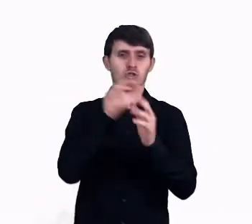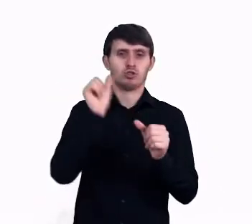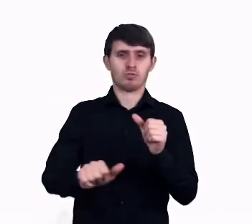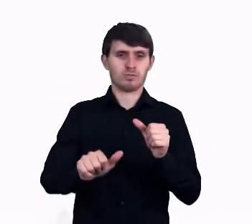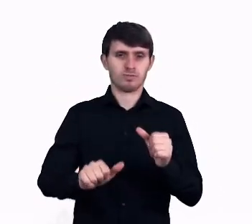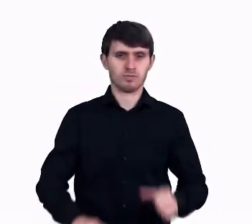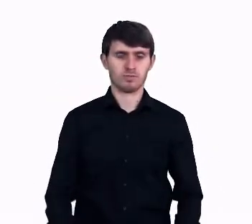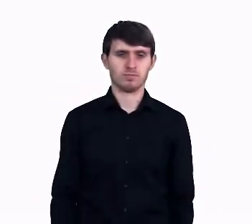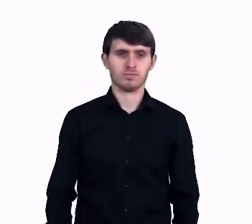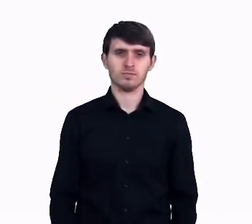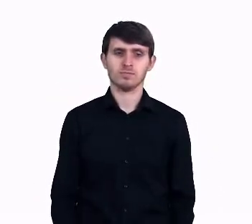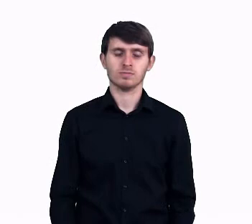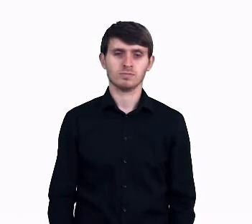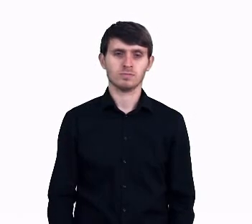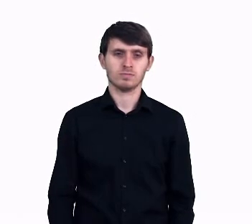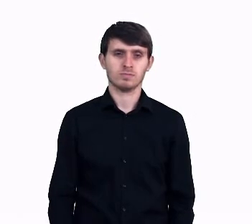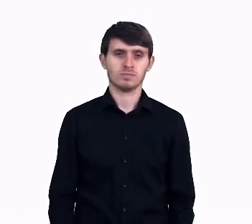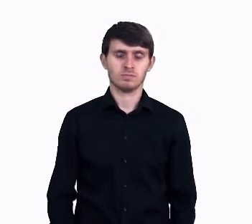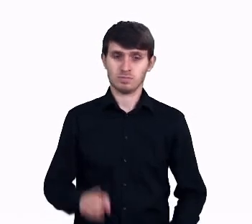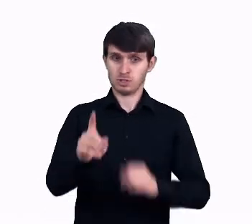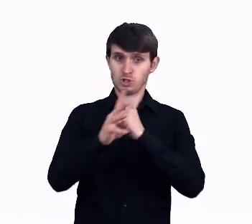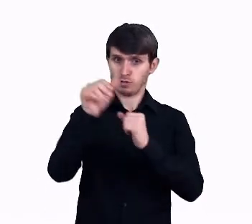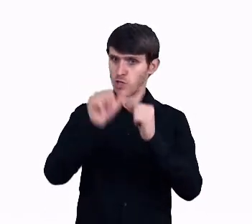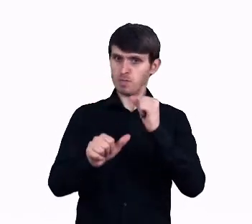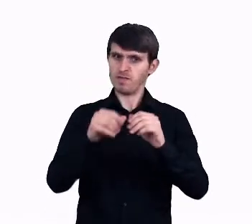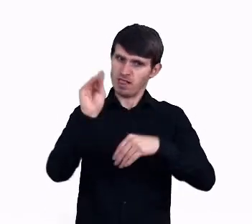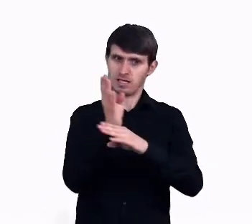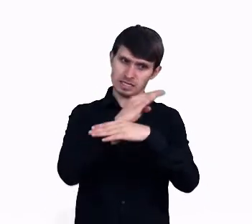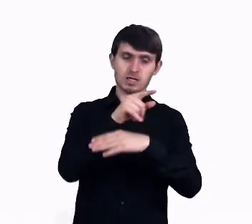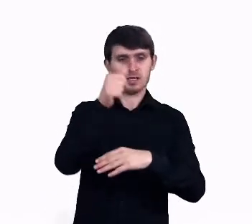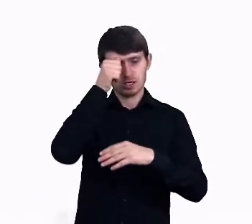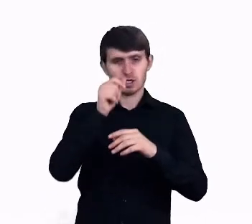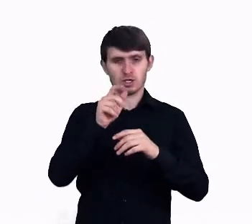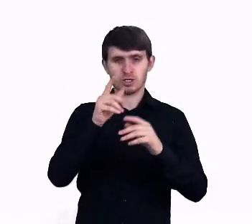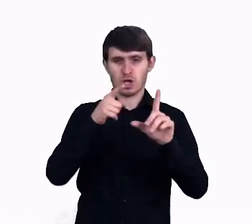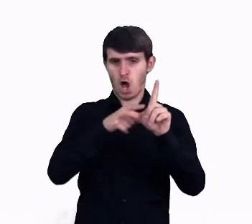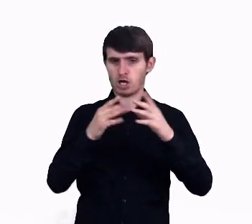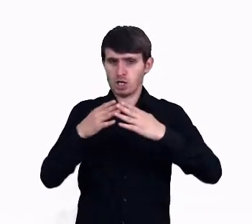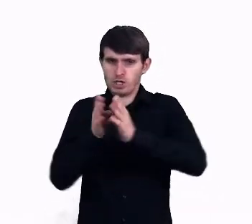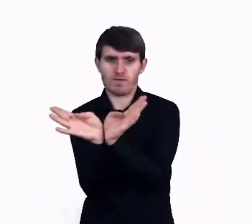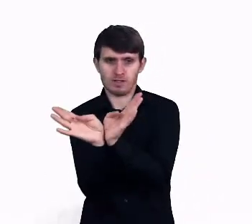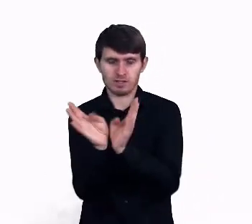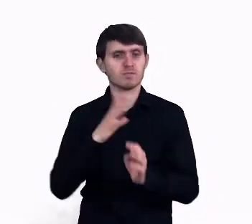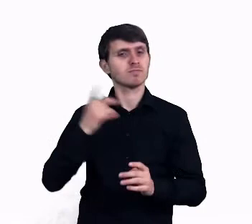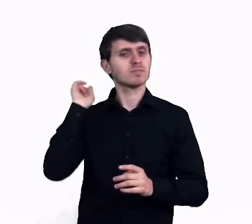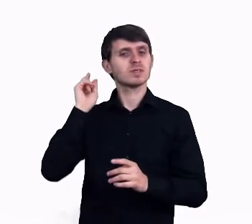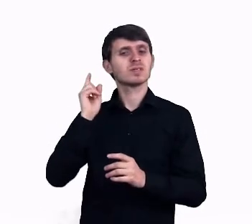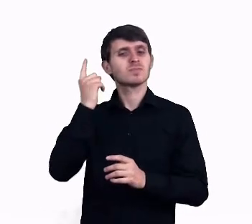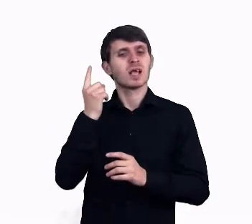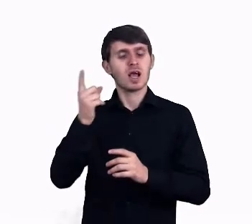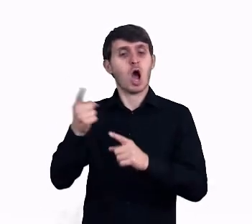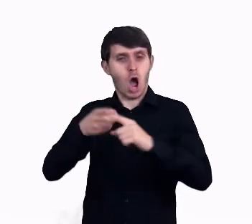wskazuje 110 stopni kąt ma więcej niż 90 stopni więc to kąt twardy poprzednikiem był ostry a ten jest